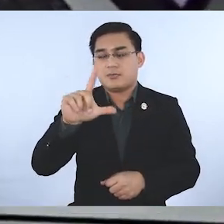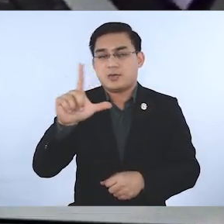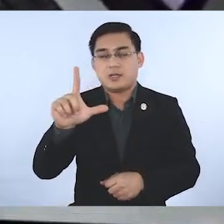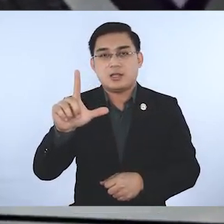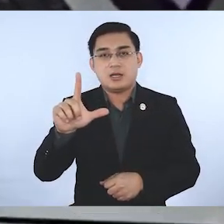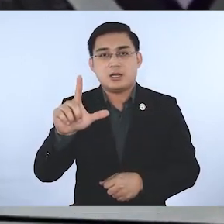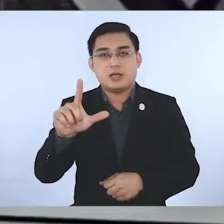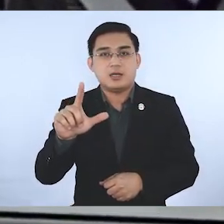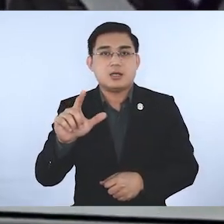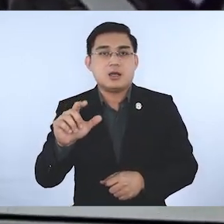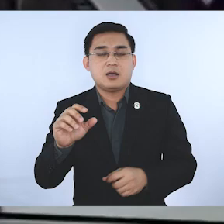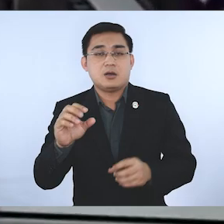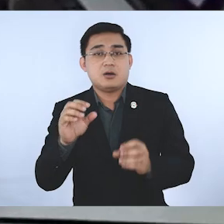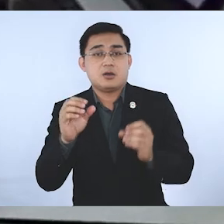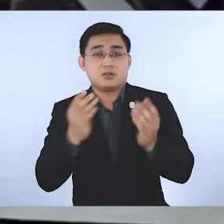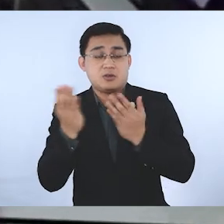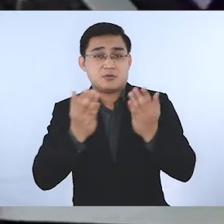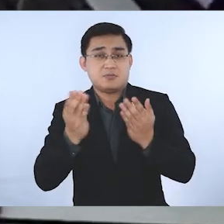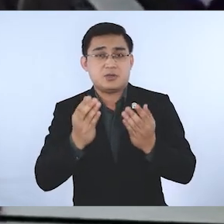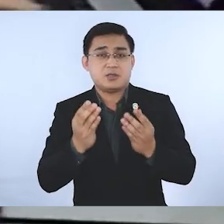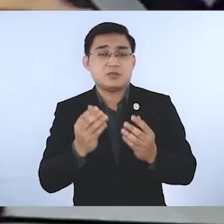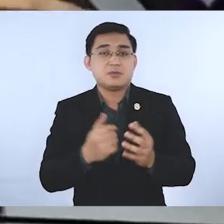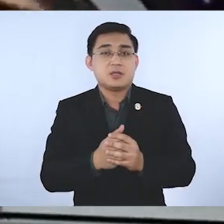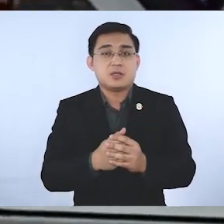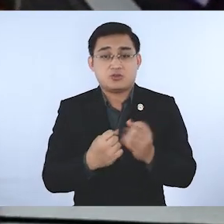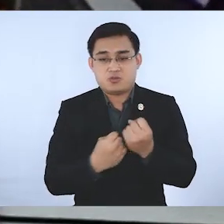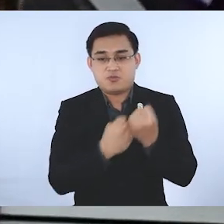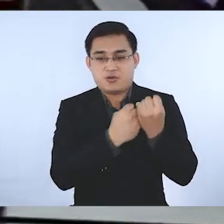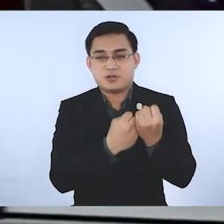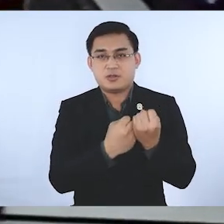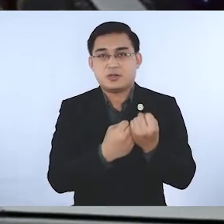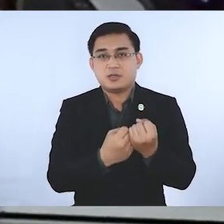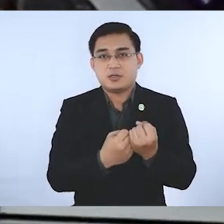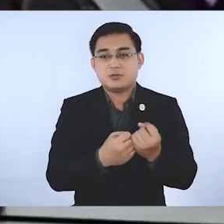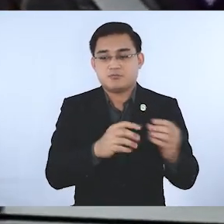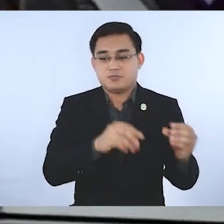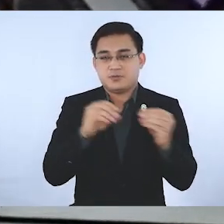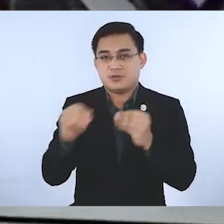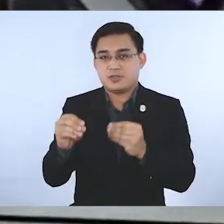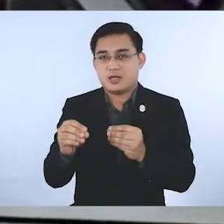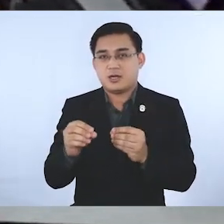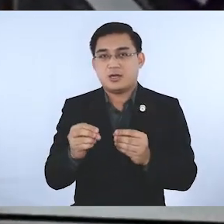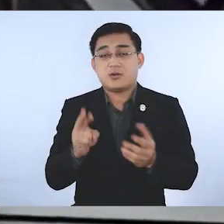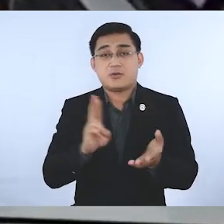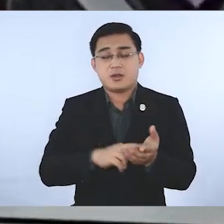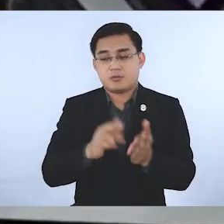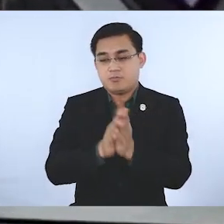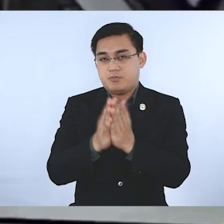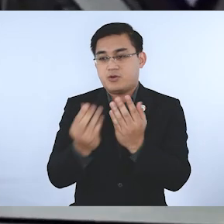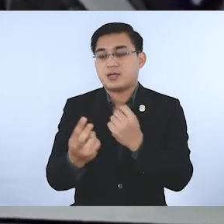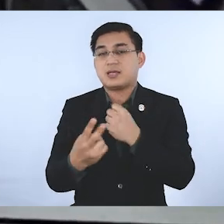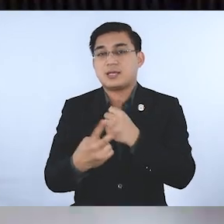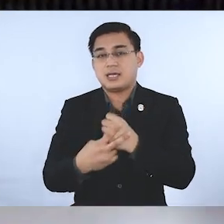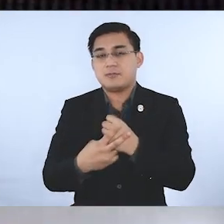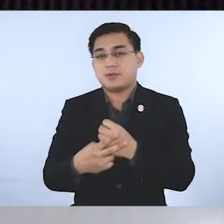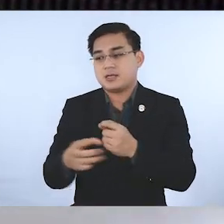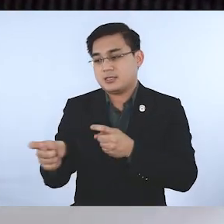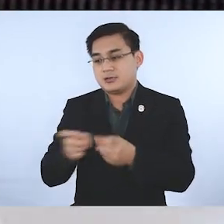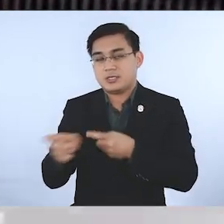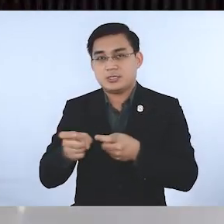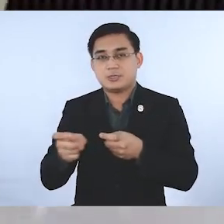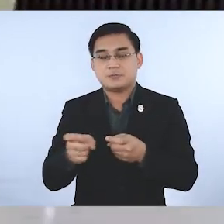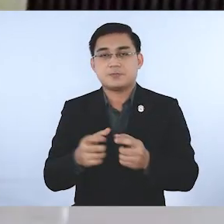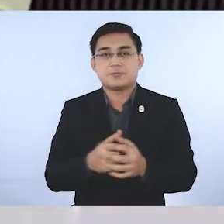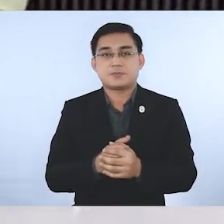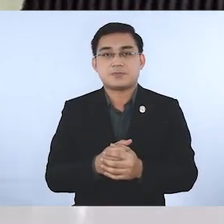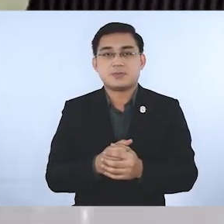Office of Davao de Oro bilang support staff na itinalaga sa records management, bookkeeping at iba pang mga